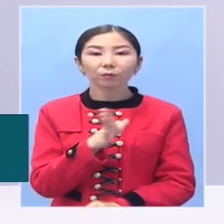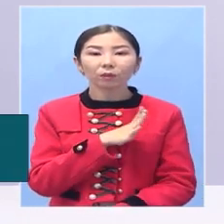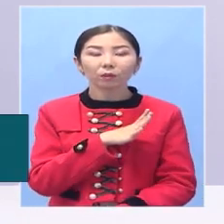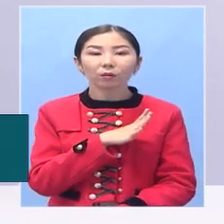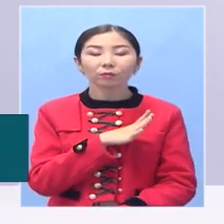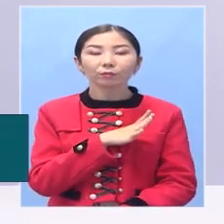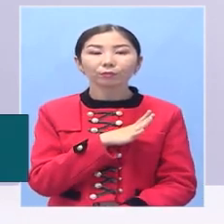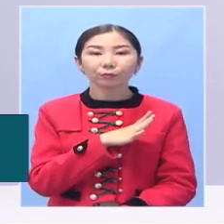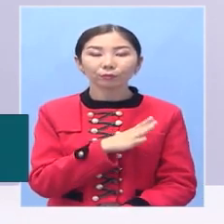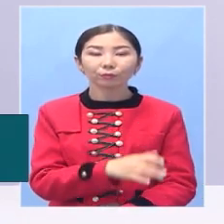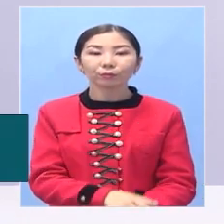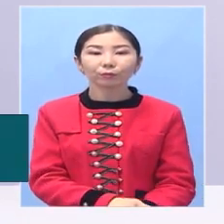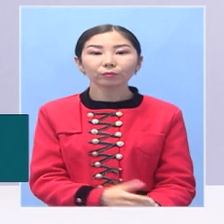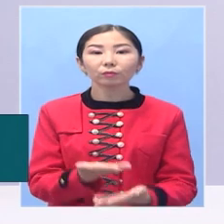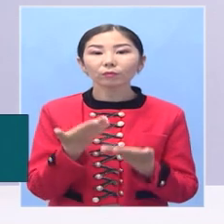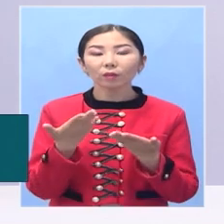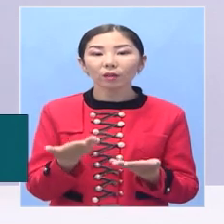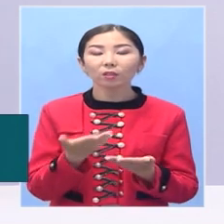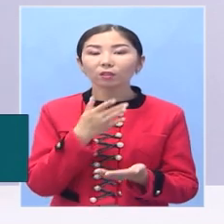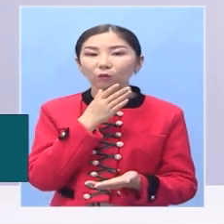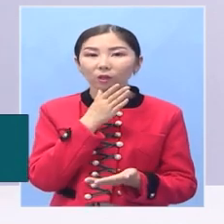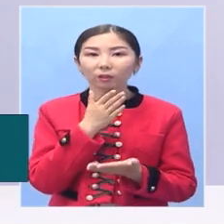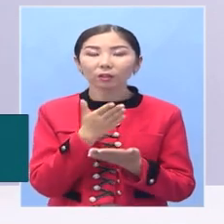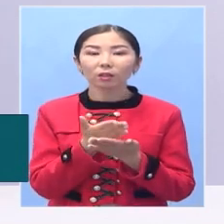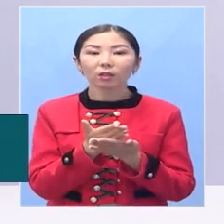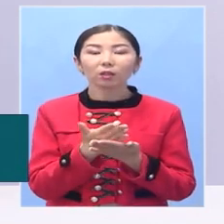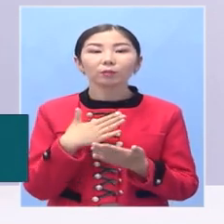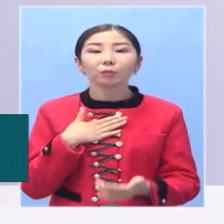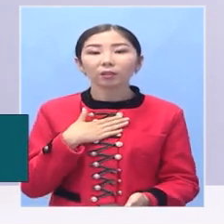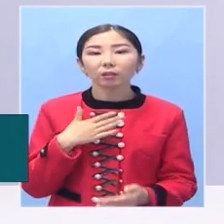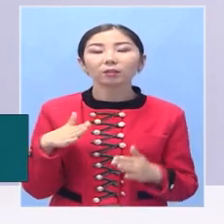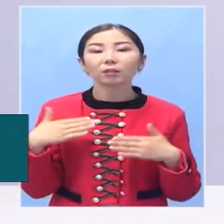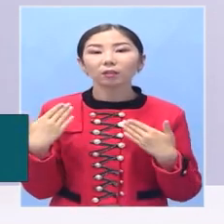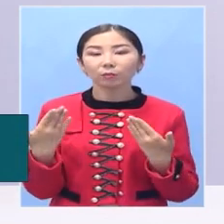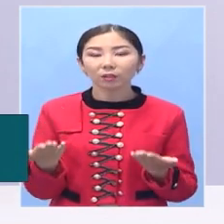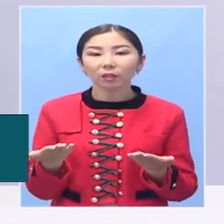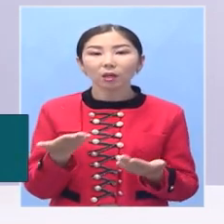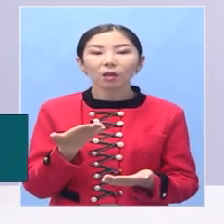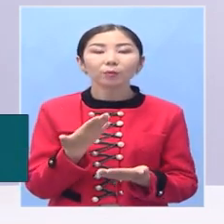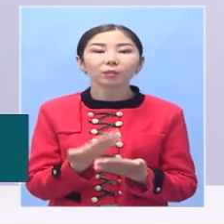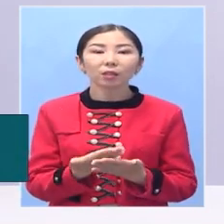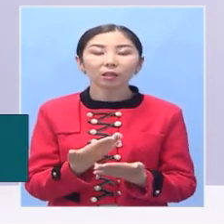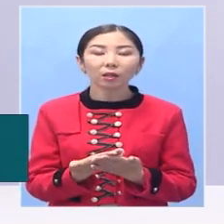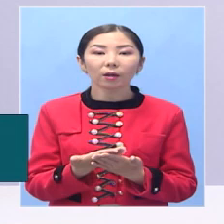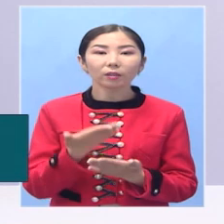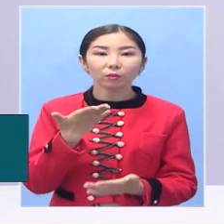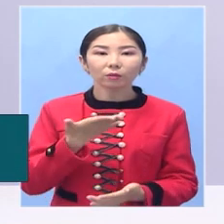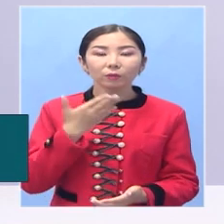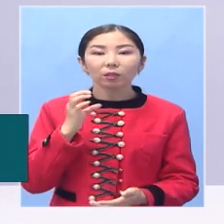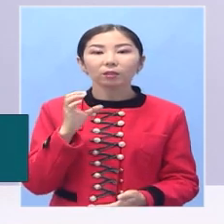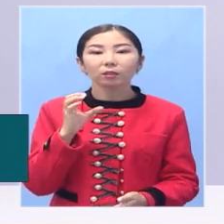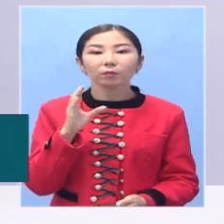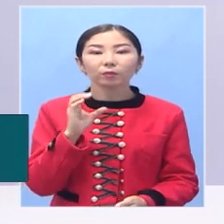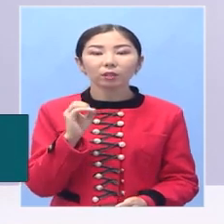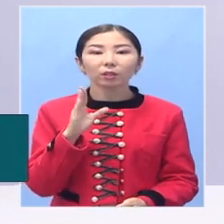Енді қазір таңда мен сізге мысалға келтіре аламын. Мысалы, Северо-Восток шағын ауданын